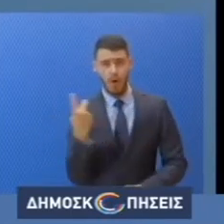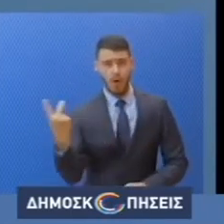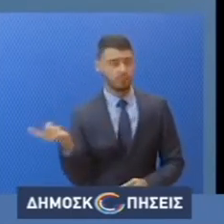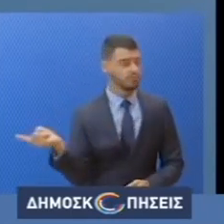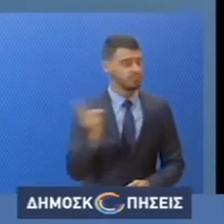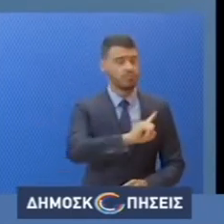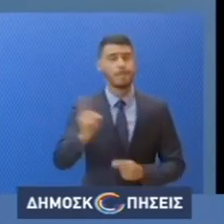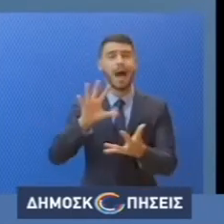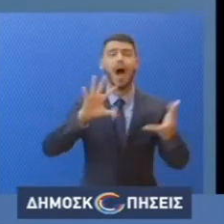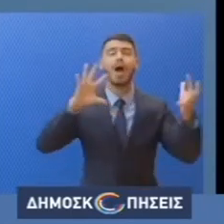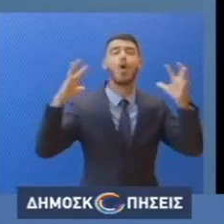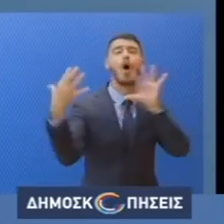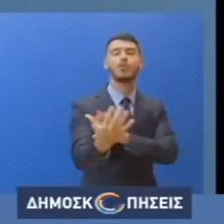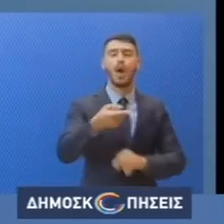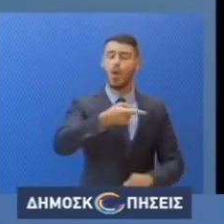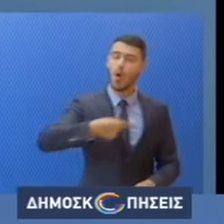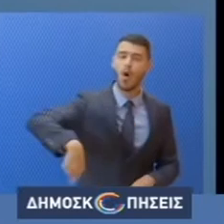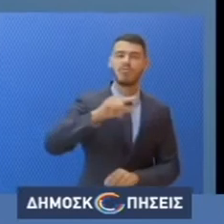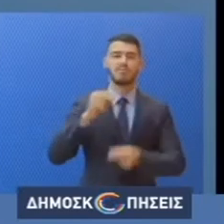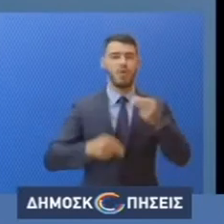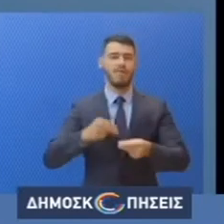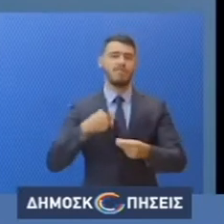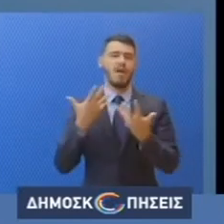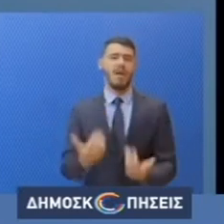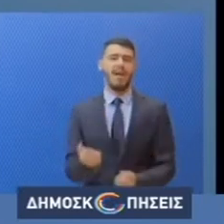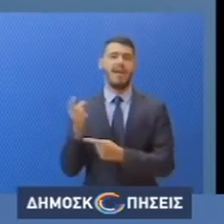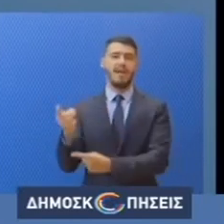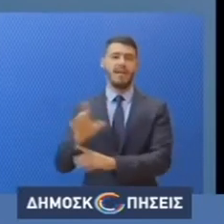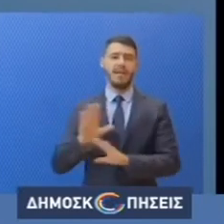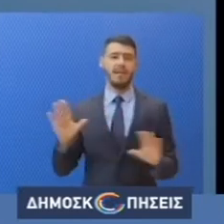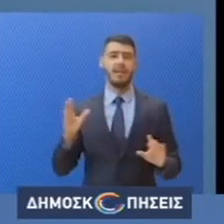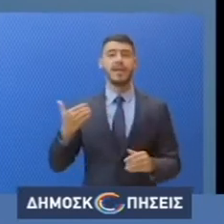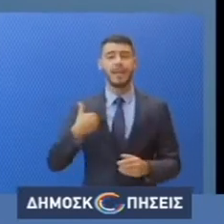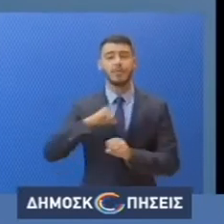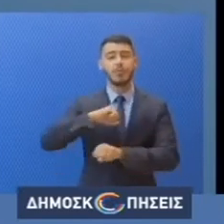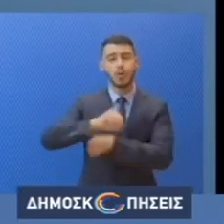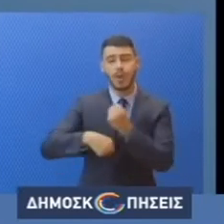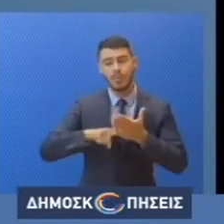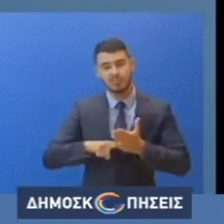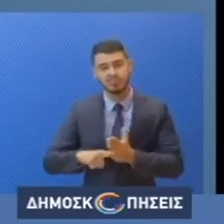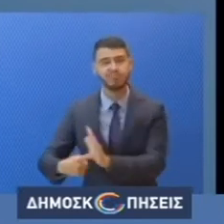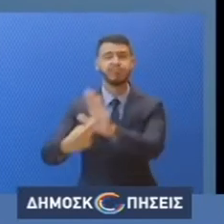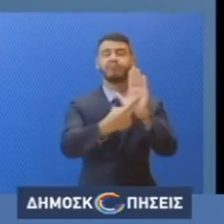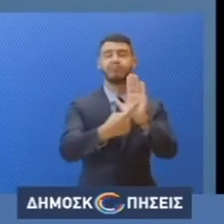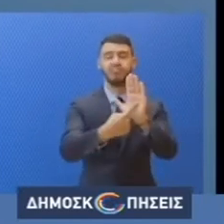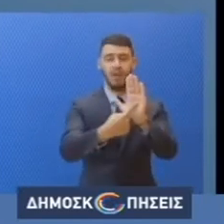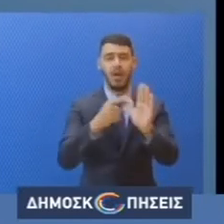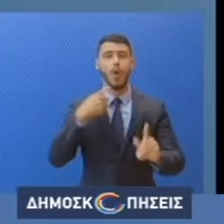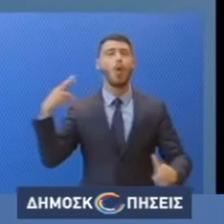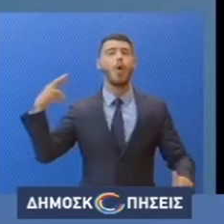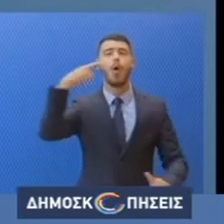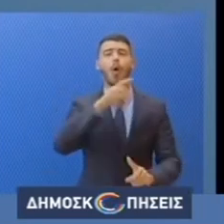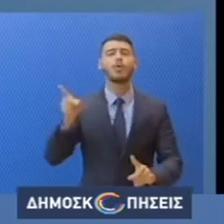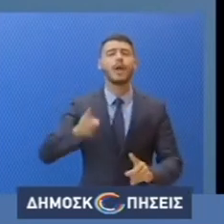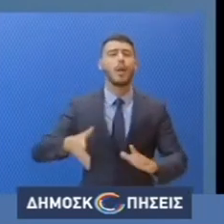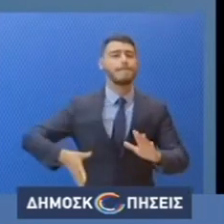διάσταση αναδεικνύουμε σταθερά τόσο πριν όσο και μετά την απόφαση Ερντογάν. Ο Πρωθυπουργός Κυριάκος Μητσοτάκης καταδίκασε